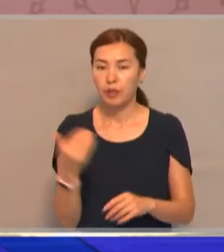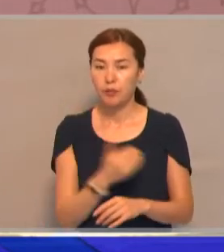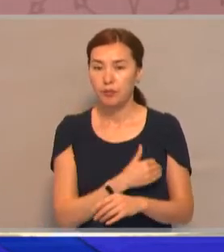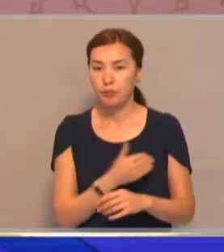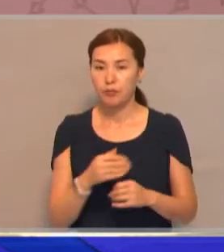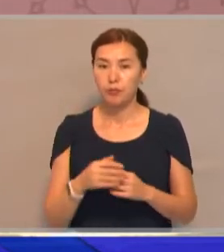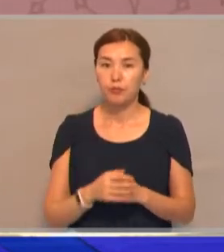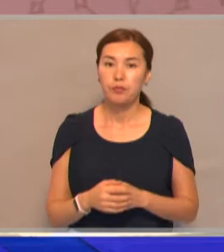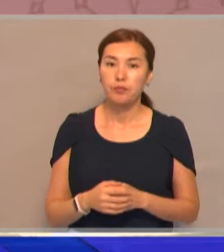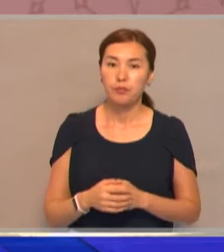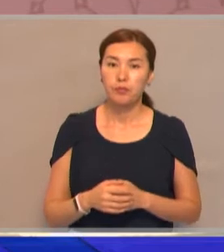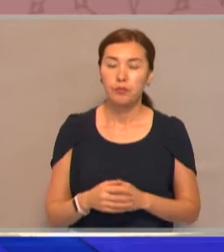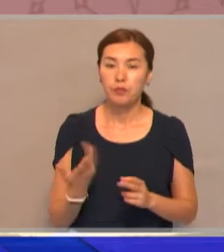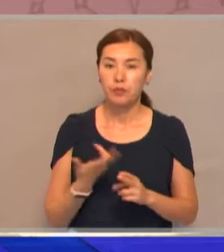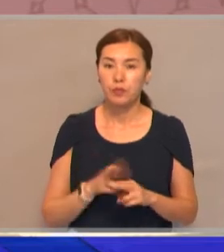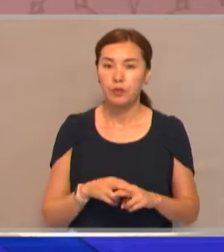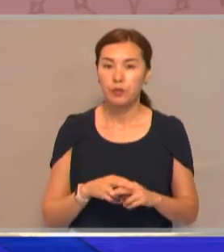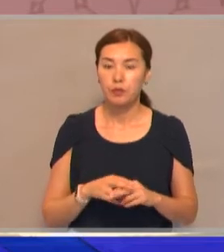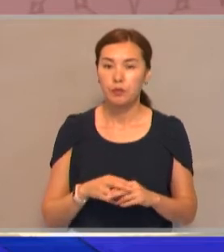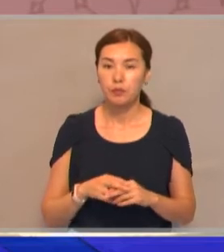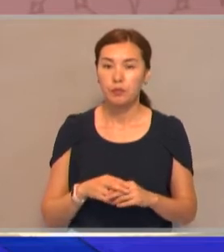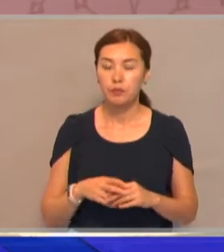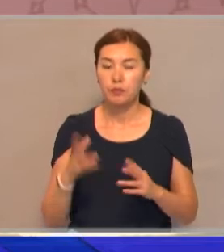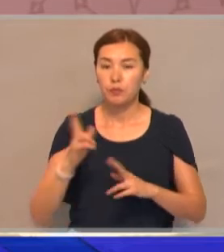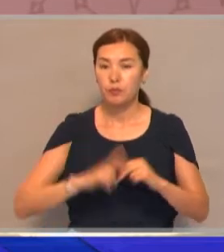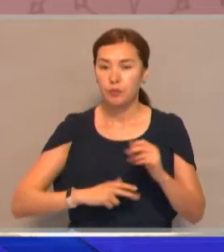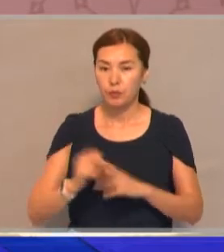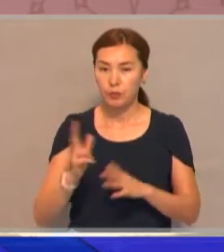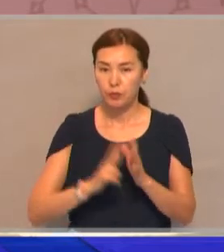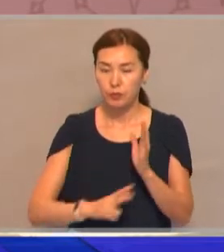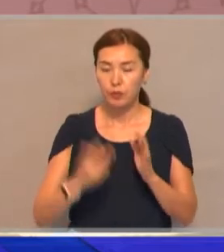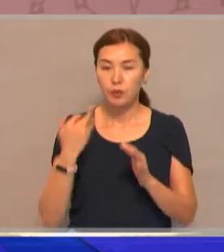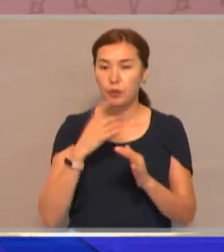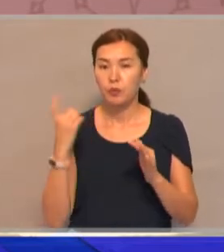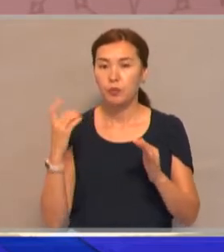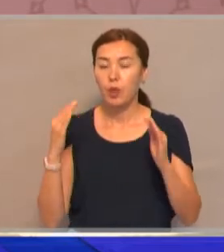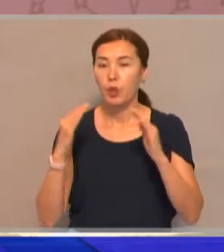жатыр. Бұл жаңағы салынып жатқан 80-ден астам үйді